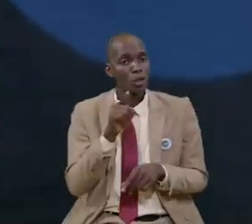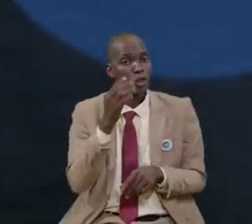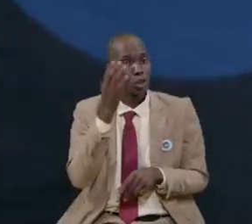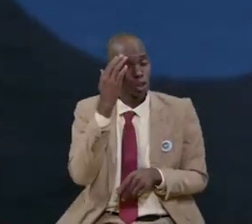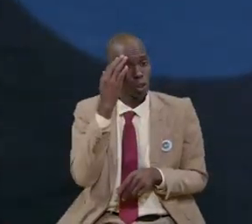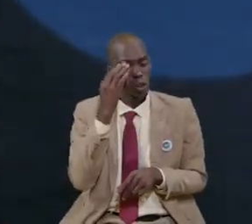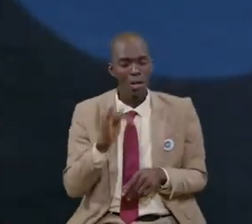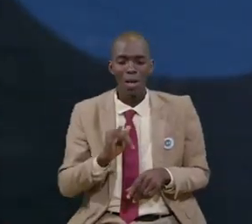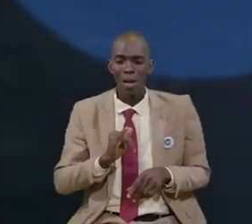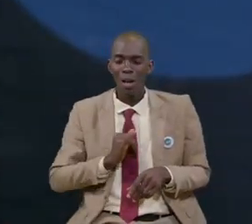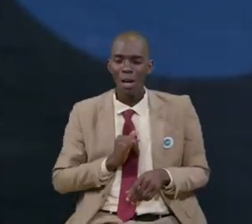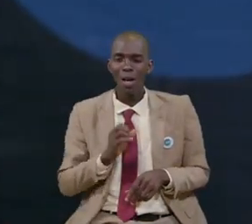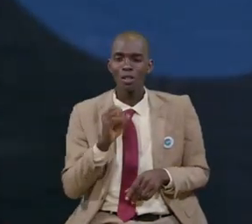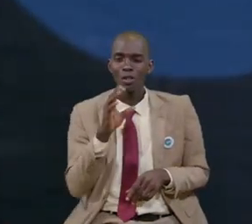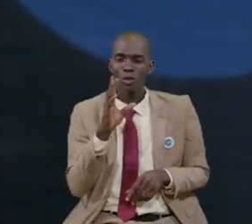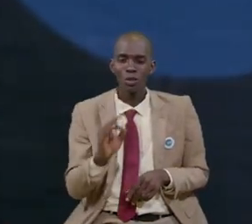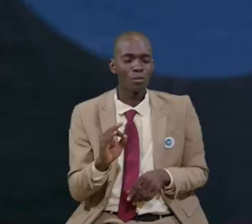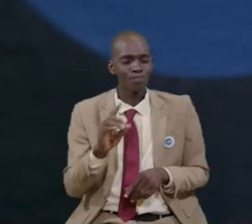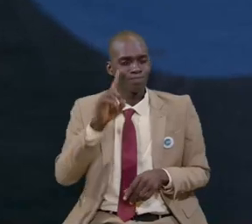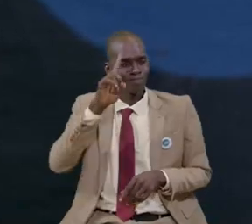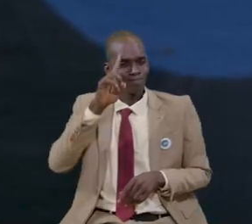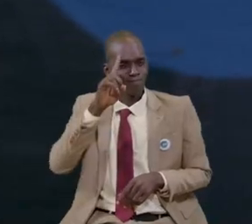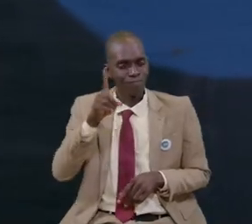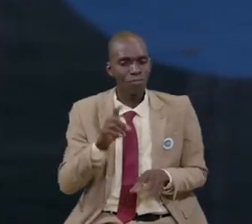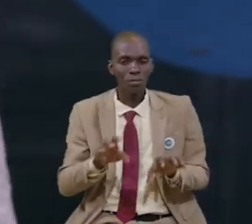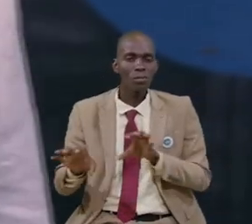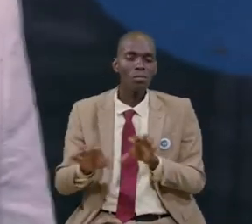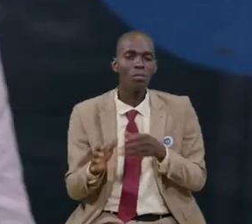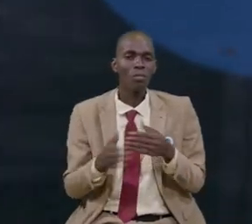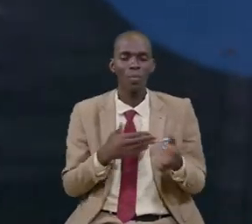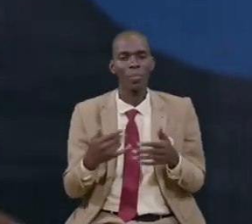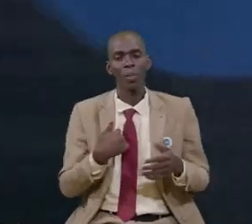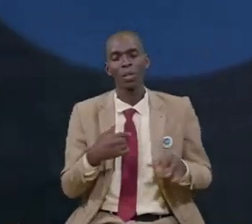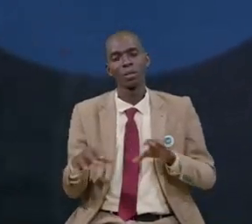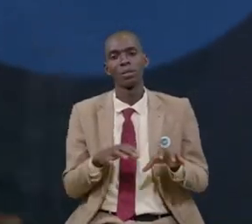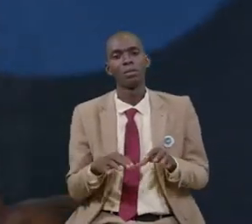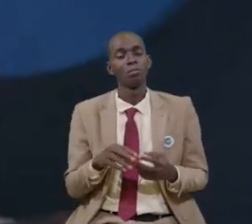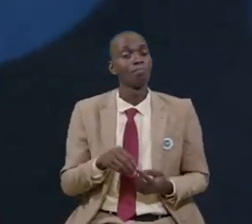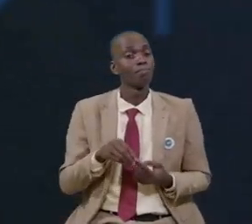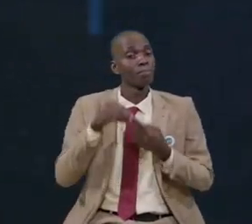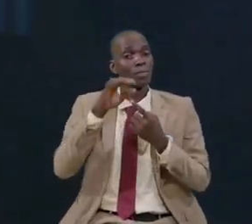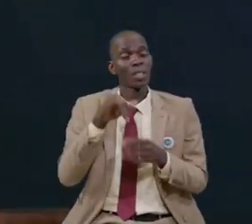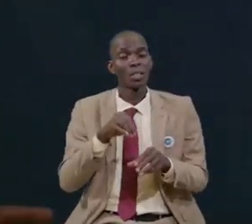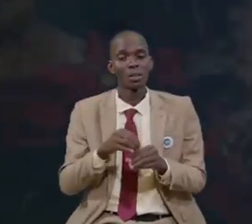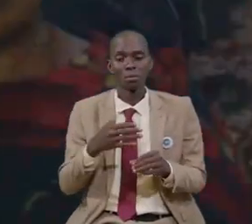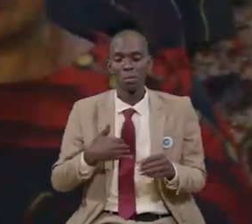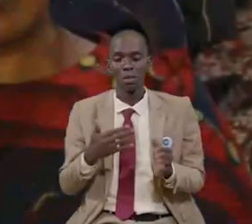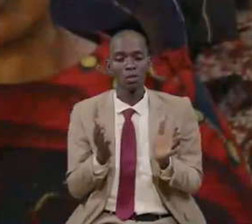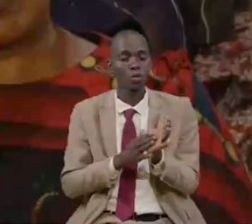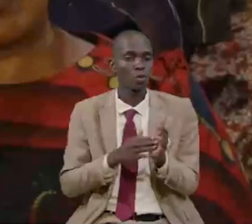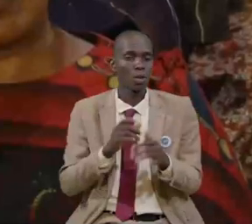oui, j'ai fait intelligemment ce que j'avais fait au jour de mes